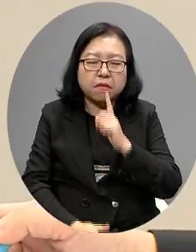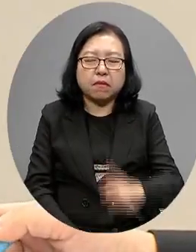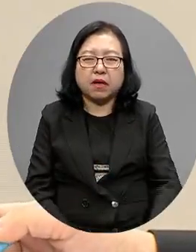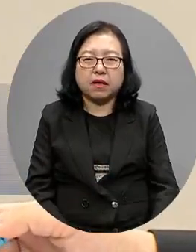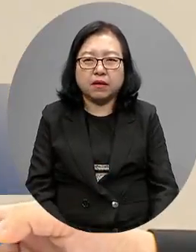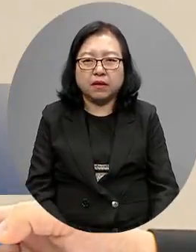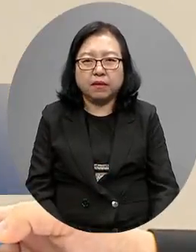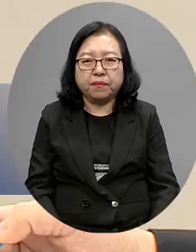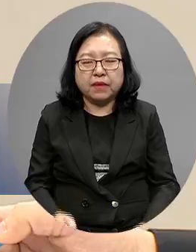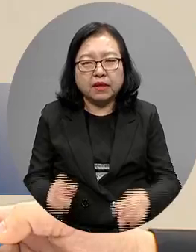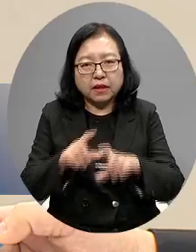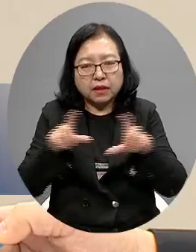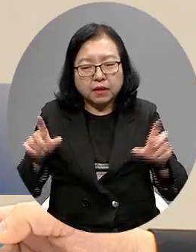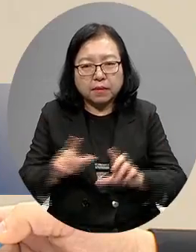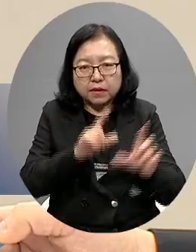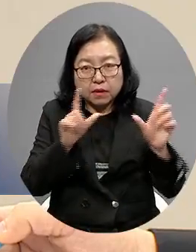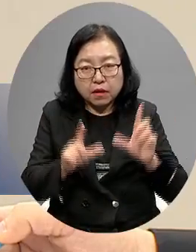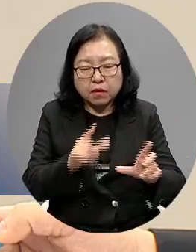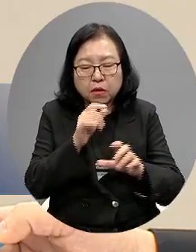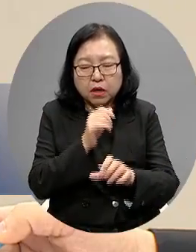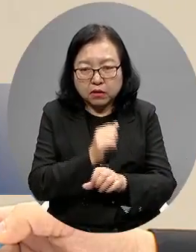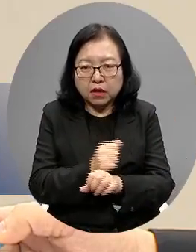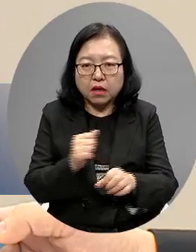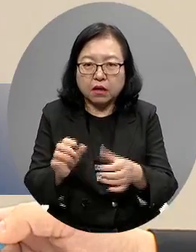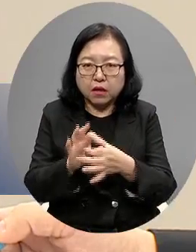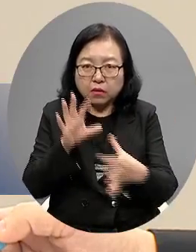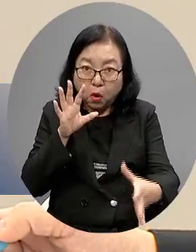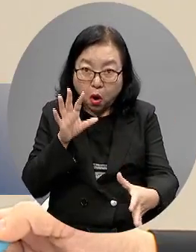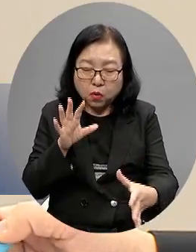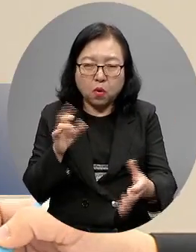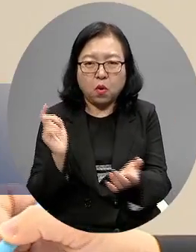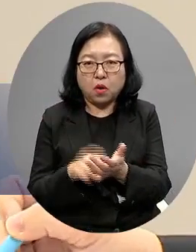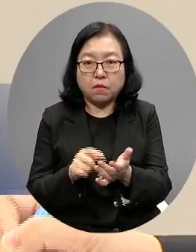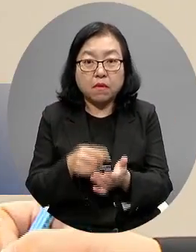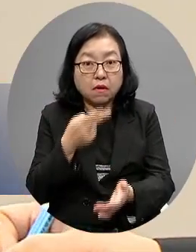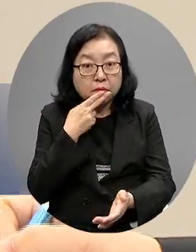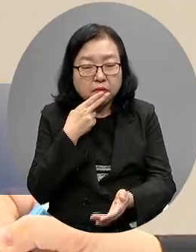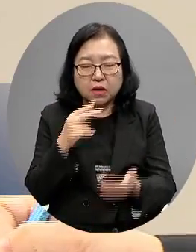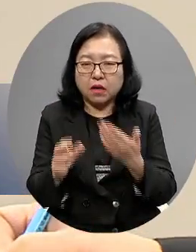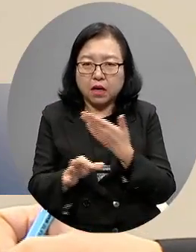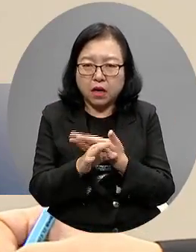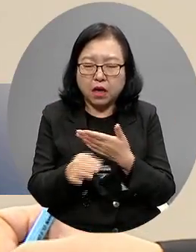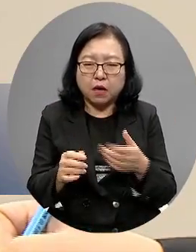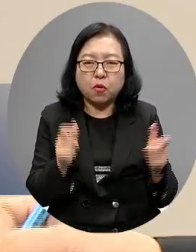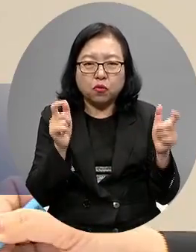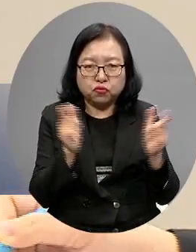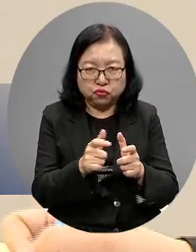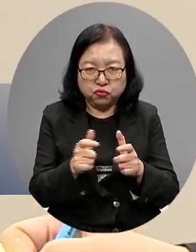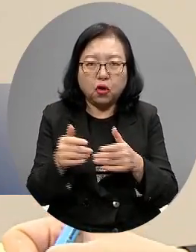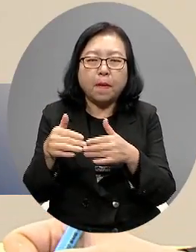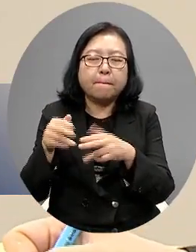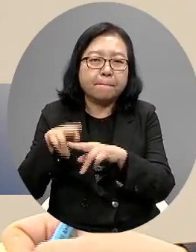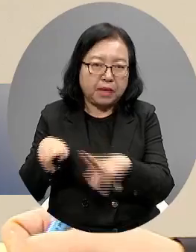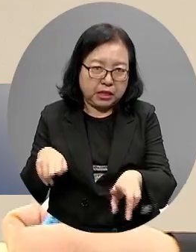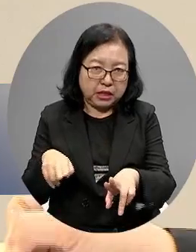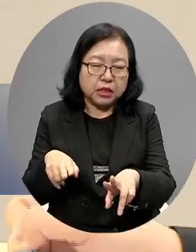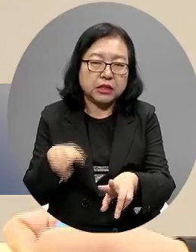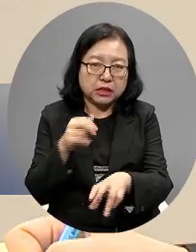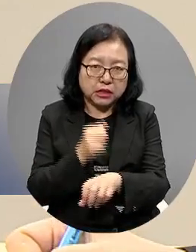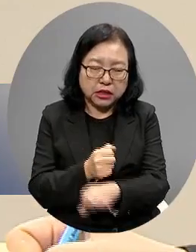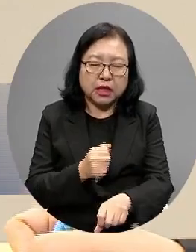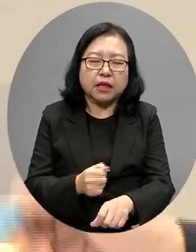민생과 무관한 불요불급한 사업은 축소 폐지하는 등 세출예산 효율화를